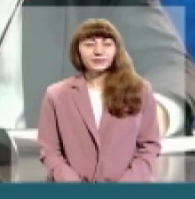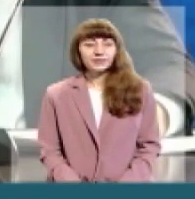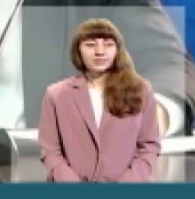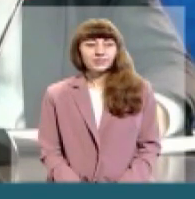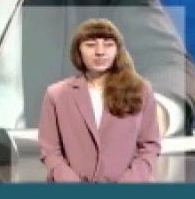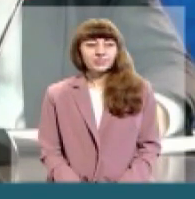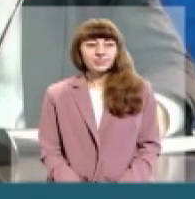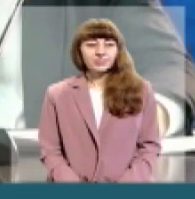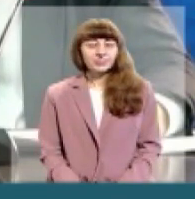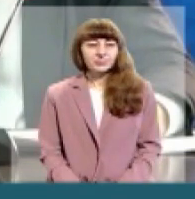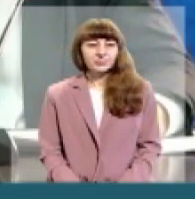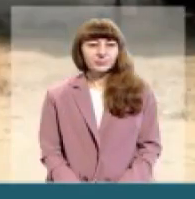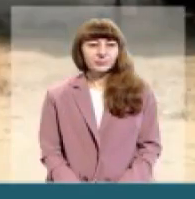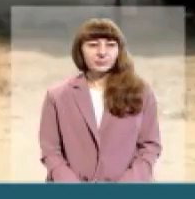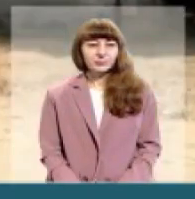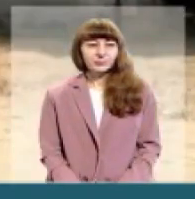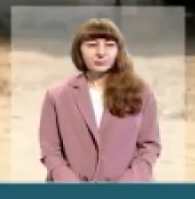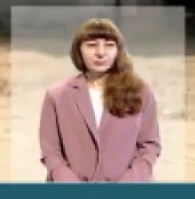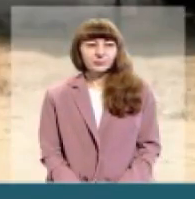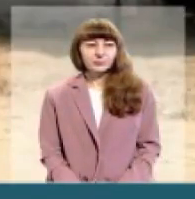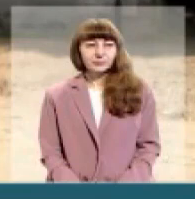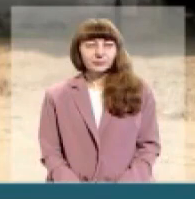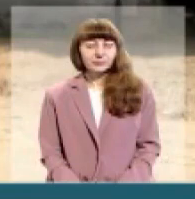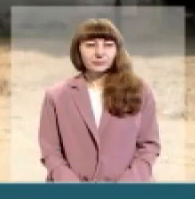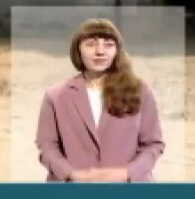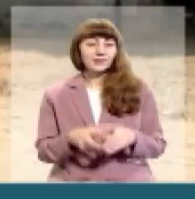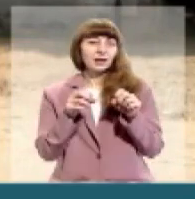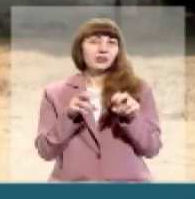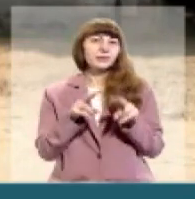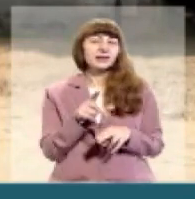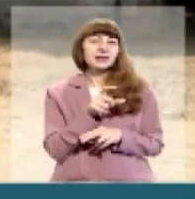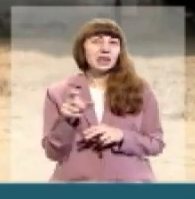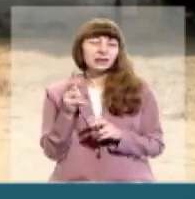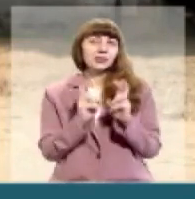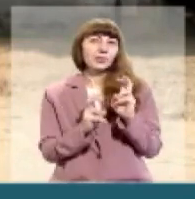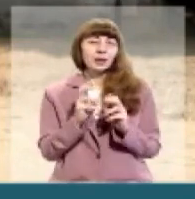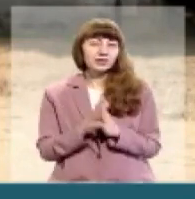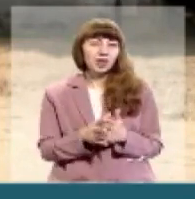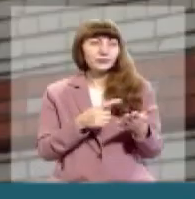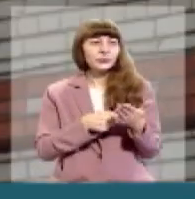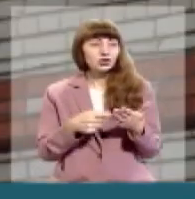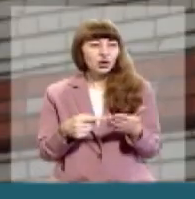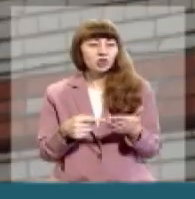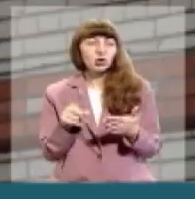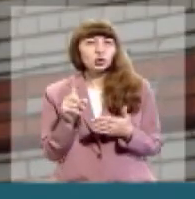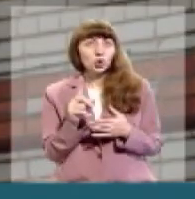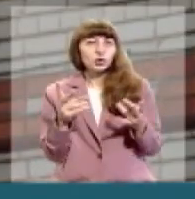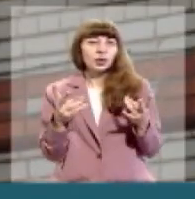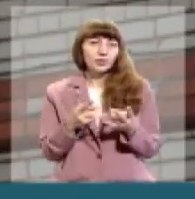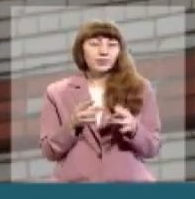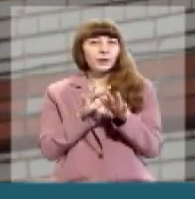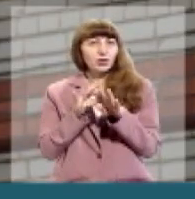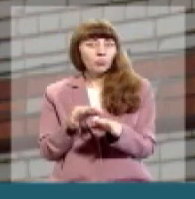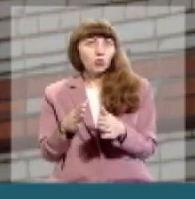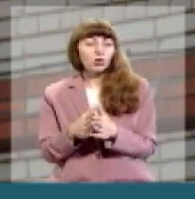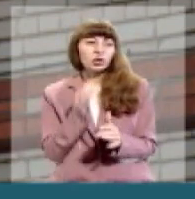Әкімдіктің ортақ жұмысын жүргізіп жатыр. Өндірістік филиал мамандары тұрғын үйлерге жүргізілетін бақылау жұмыстарын жиілету керек екендігін